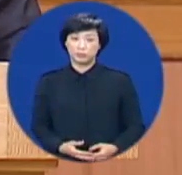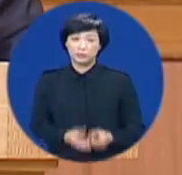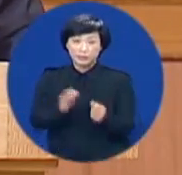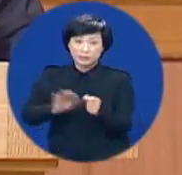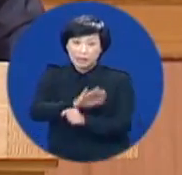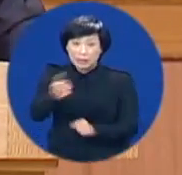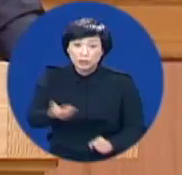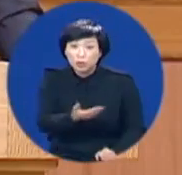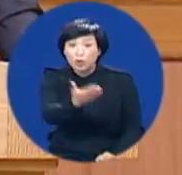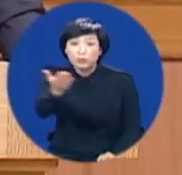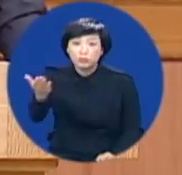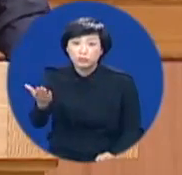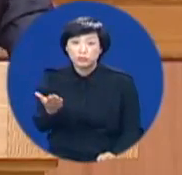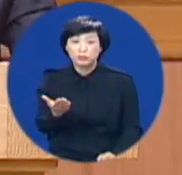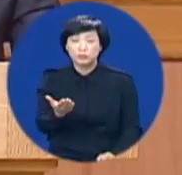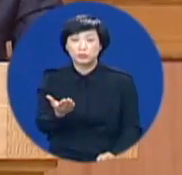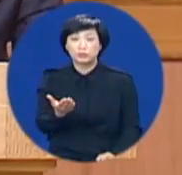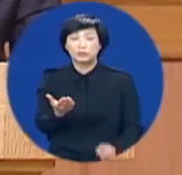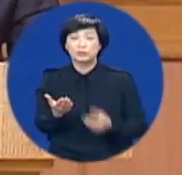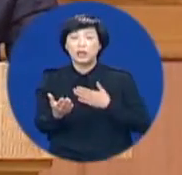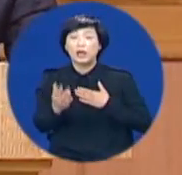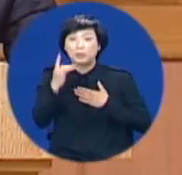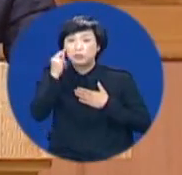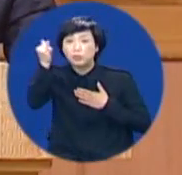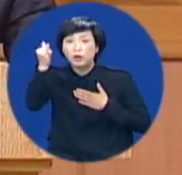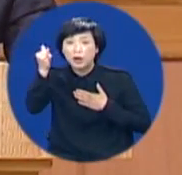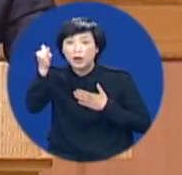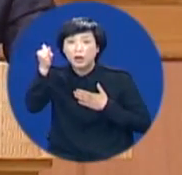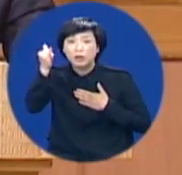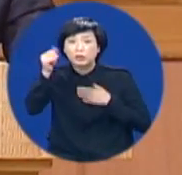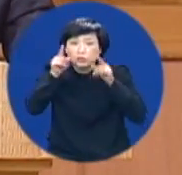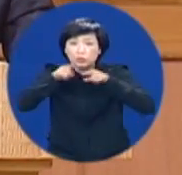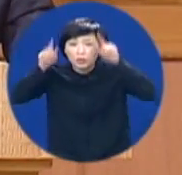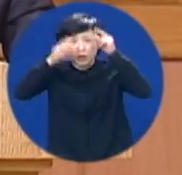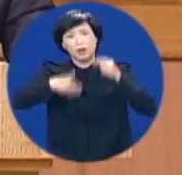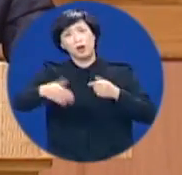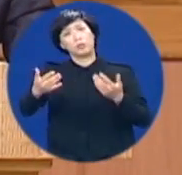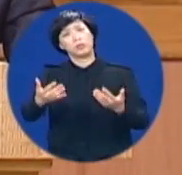사랑하는 여러분, 내 부모가 그렇게 지옥 간다면